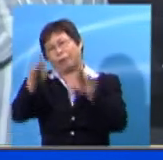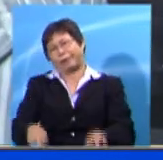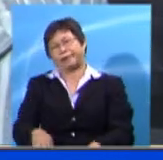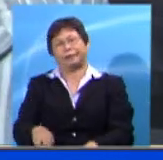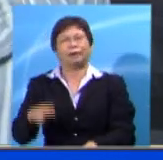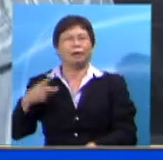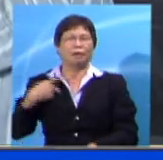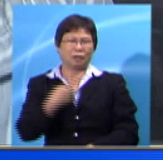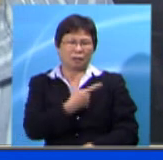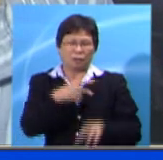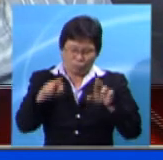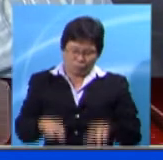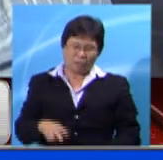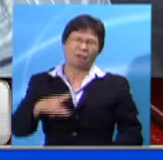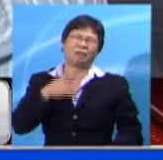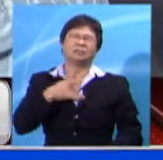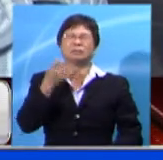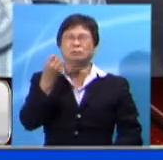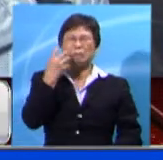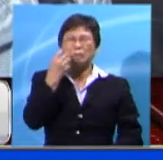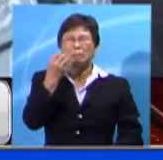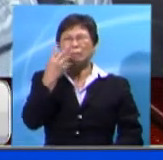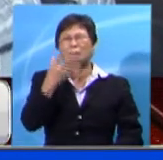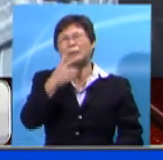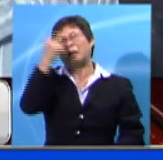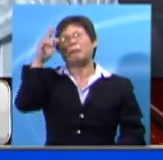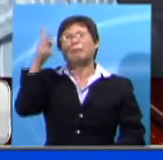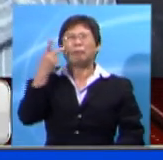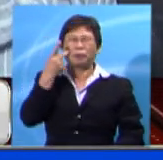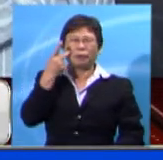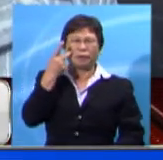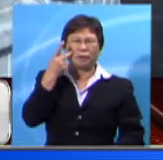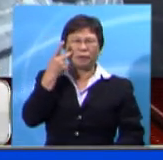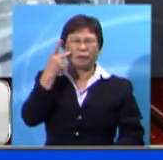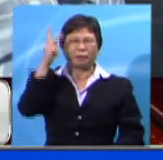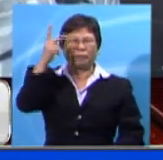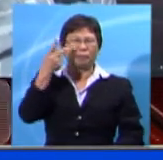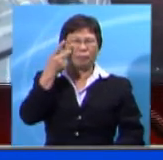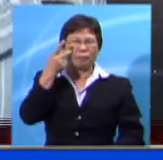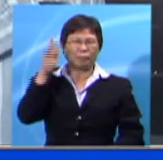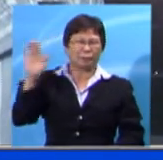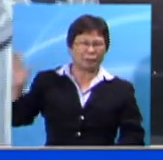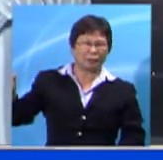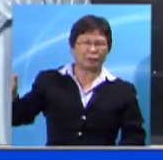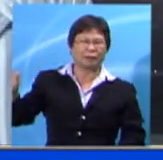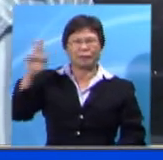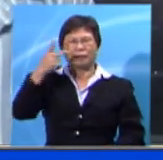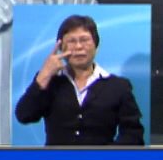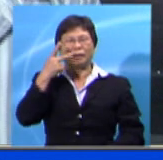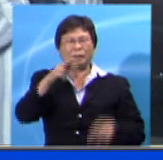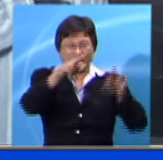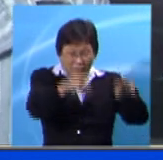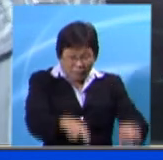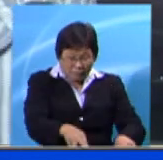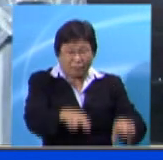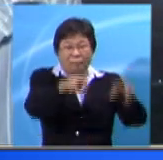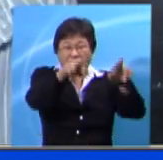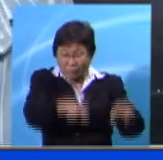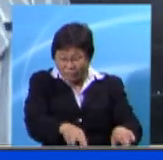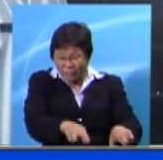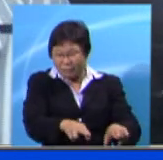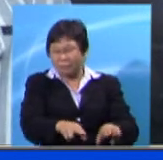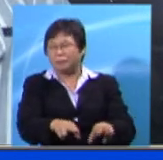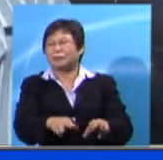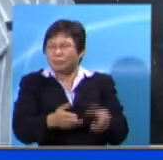kita rasa kecewalah sebab poli but to the people You